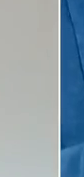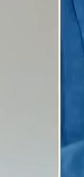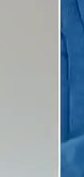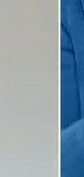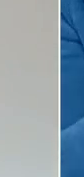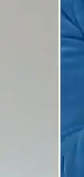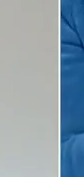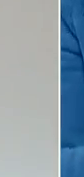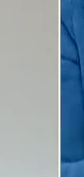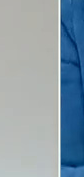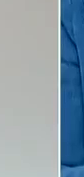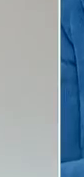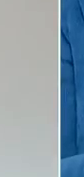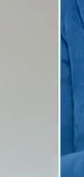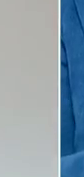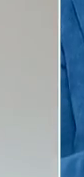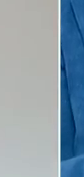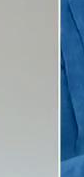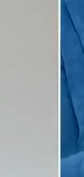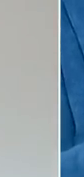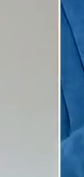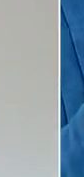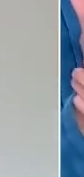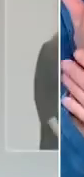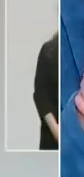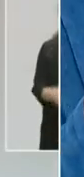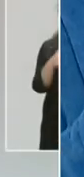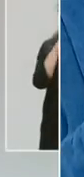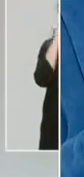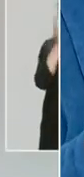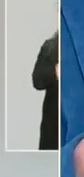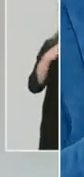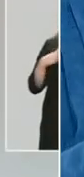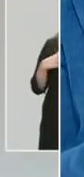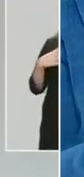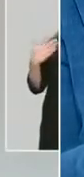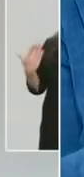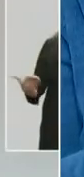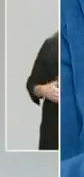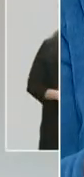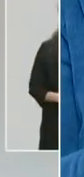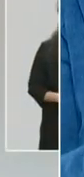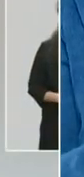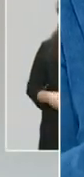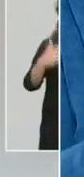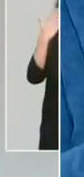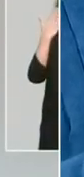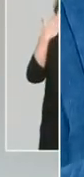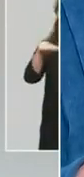n'y a pas de gratuité, certains, on le sait, dans la classe politique, demandaient à nouveau la gratuité. Ben non, on va les payer, et en